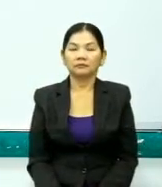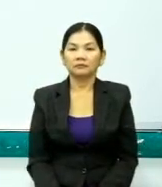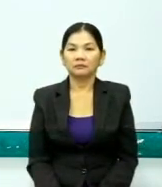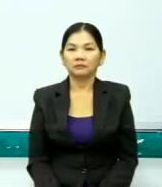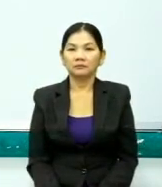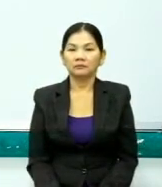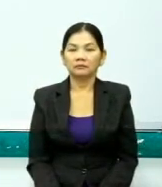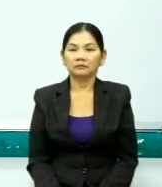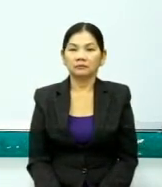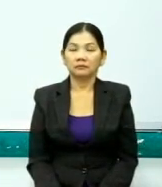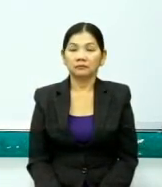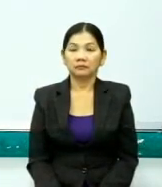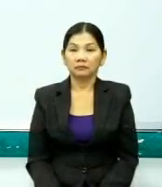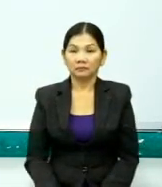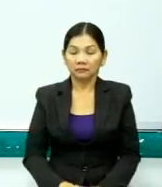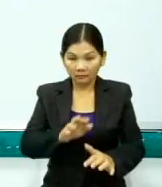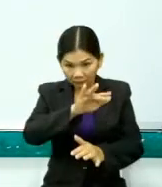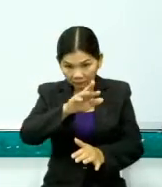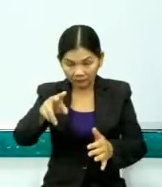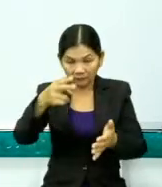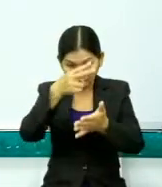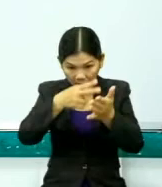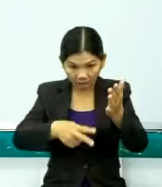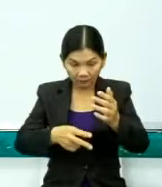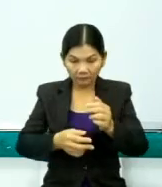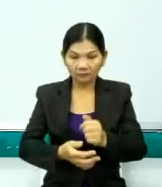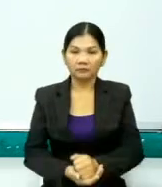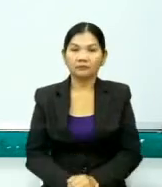chà chạy mình là so với khá nó